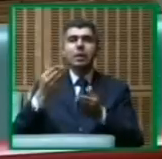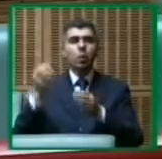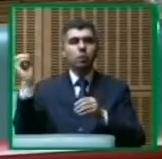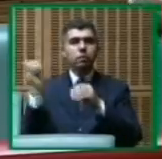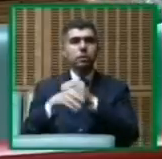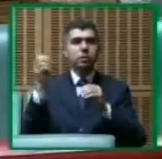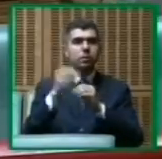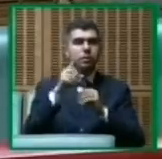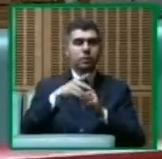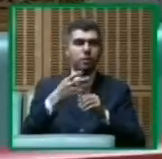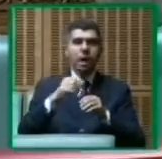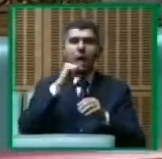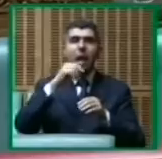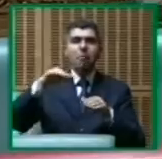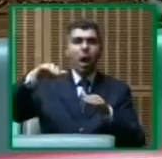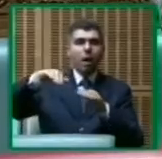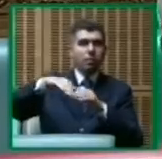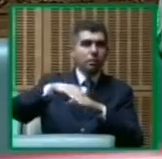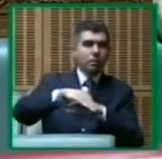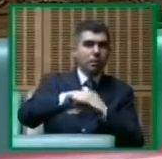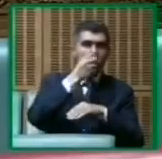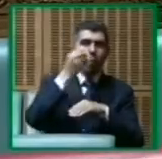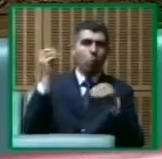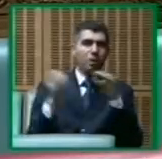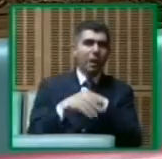على الفرشه المائيه اللي كتكرفص، ناهيك على